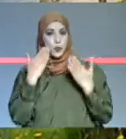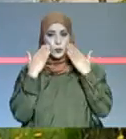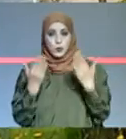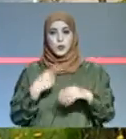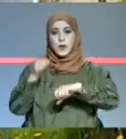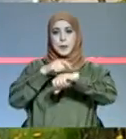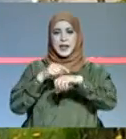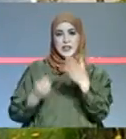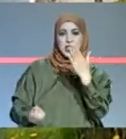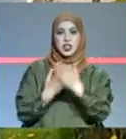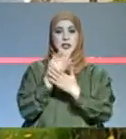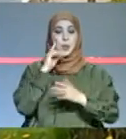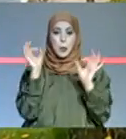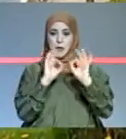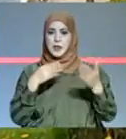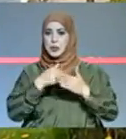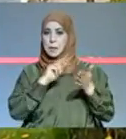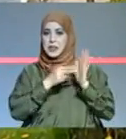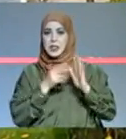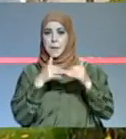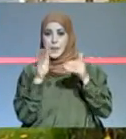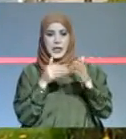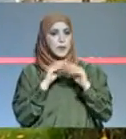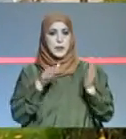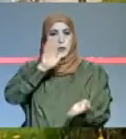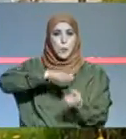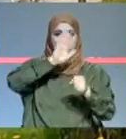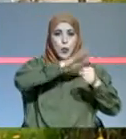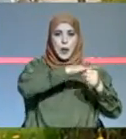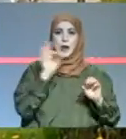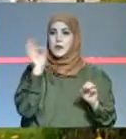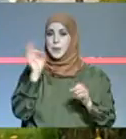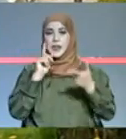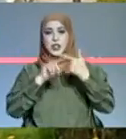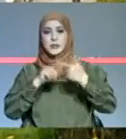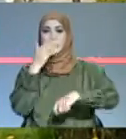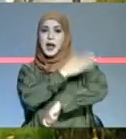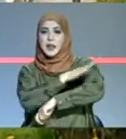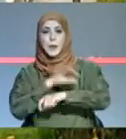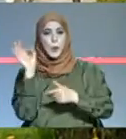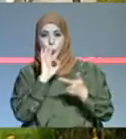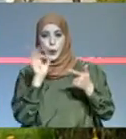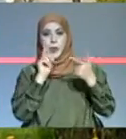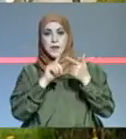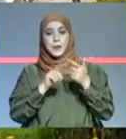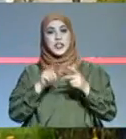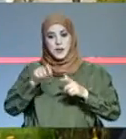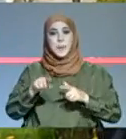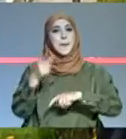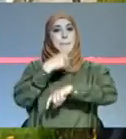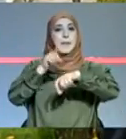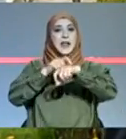المحذره الجيش امكانيه بكل ما عنديش ما عنديش الخدام الخدمه اللي ما تسمى بلديات مؤثره واليوم فيها